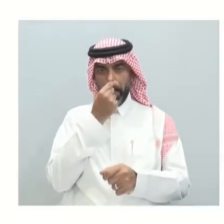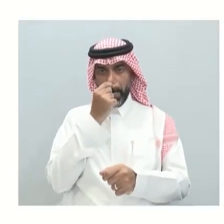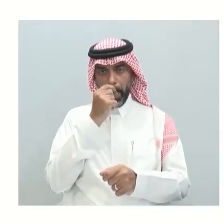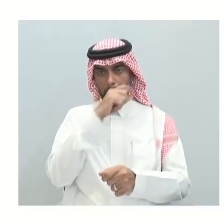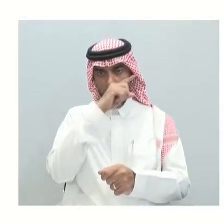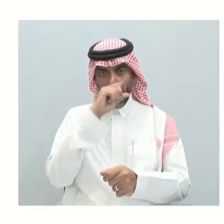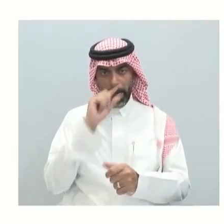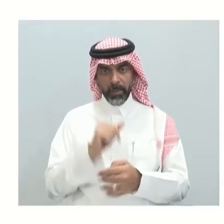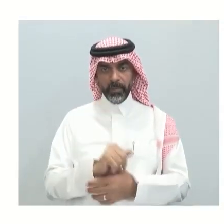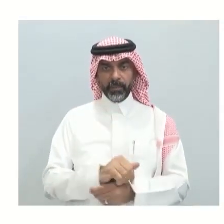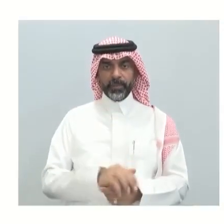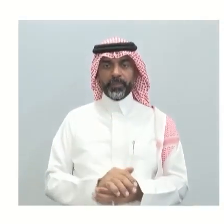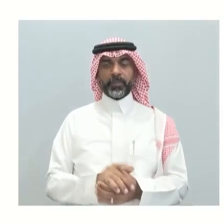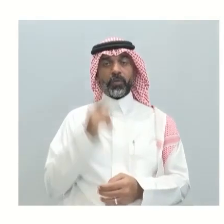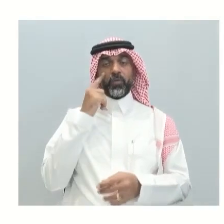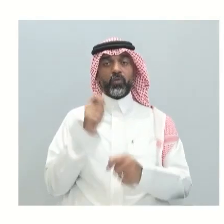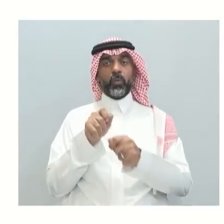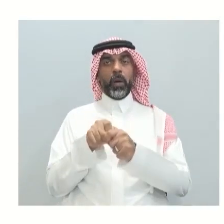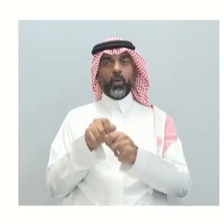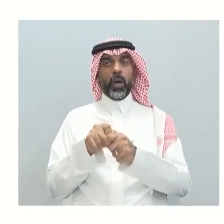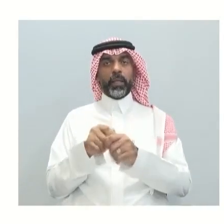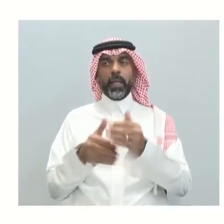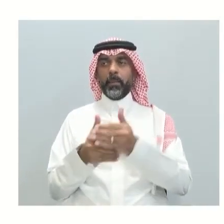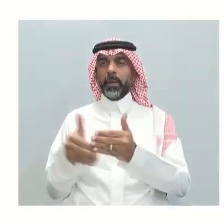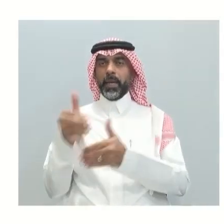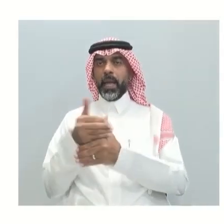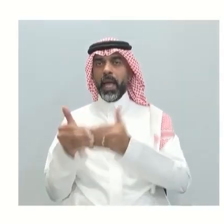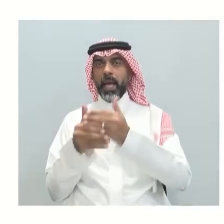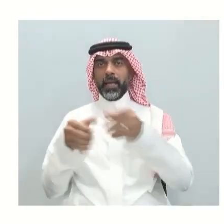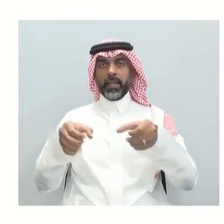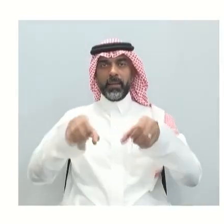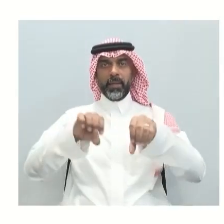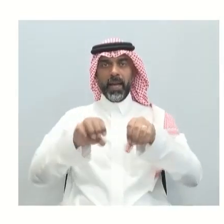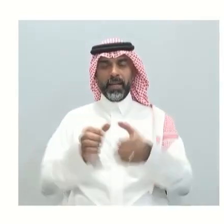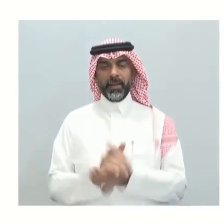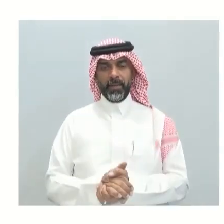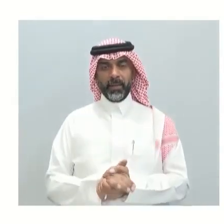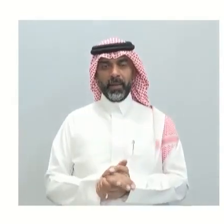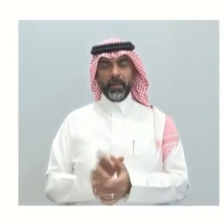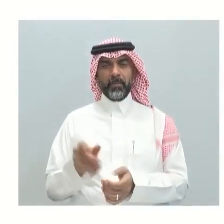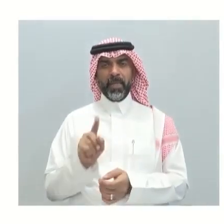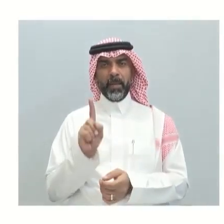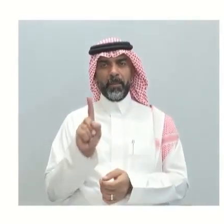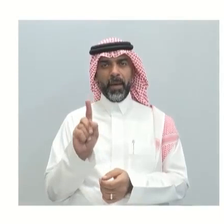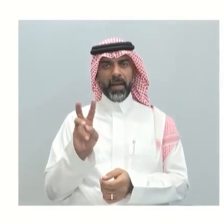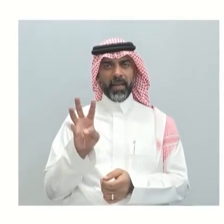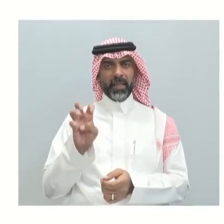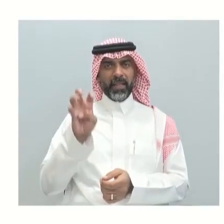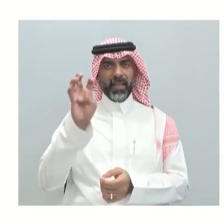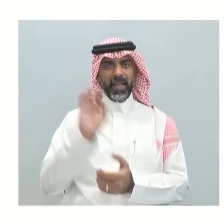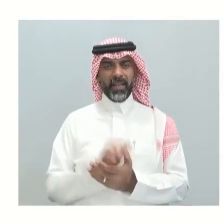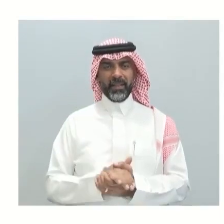ذاتيه التغذي وهي مخلوقات البناء الكيميائي كالبكتيريا تستخدم كبريتيد الهيدروجين ثاني اكسيد